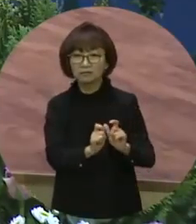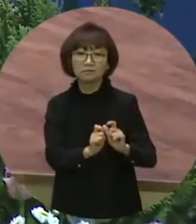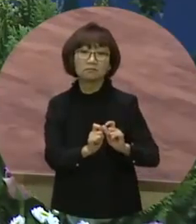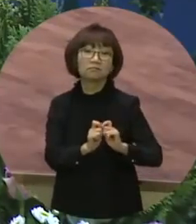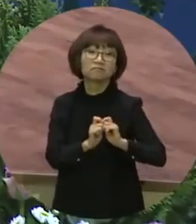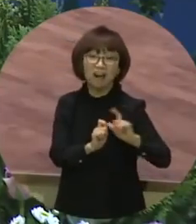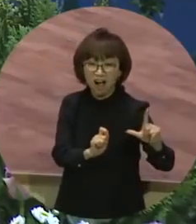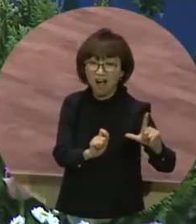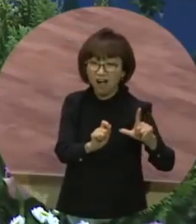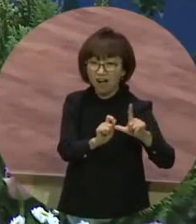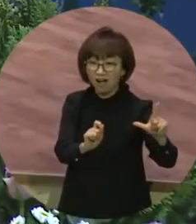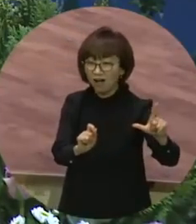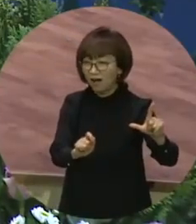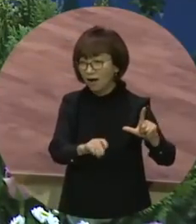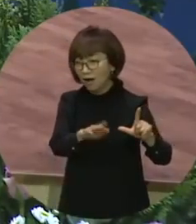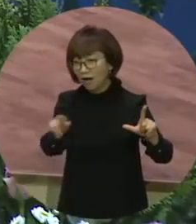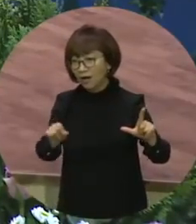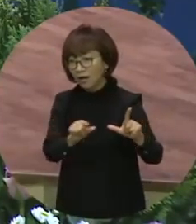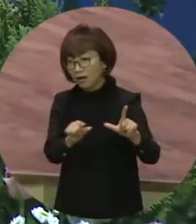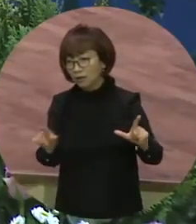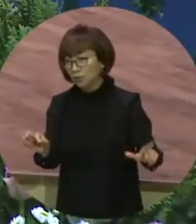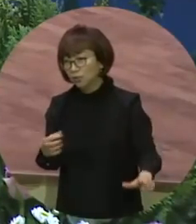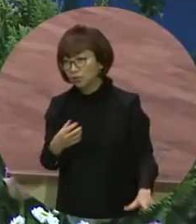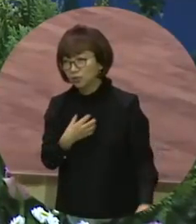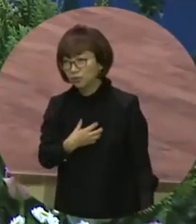사단에게 다 뺏겨가지고